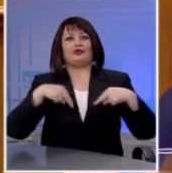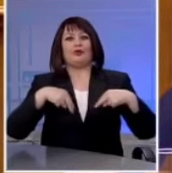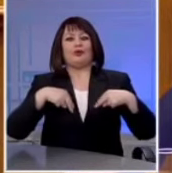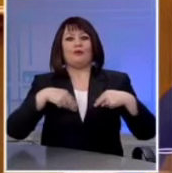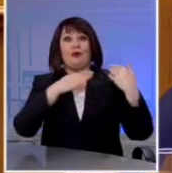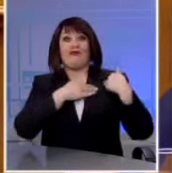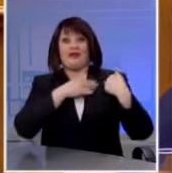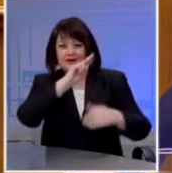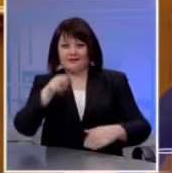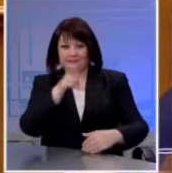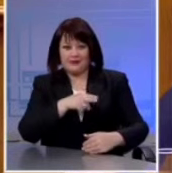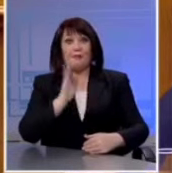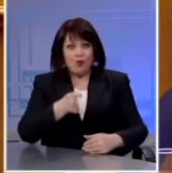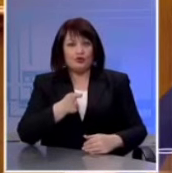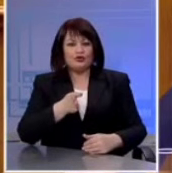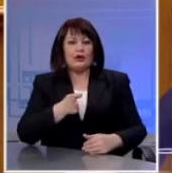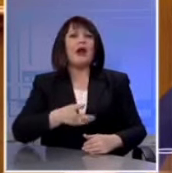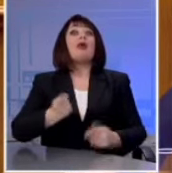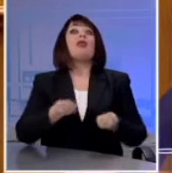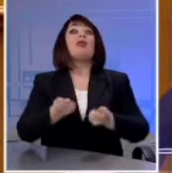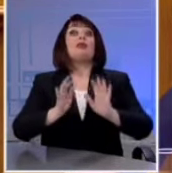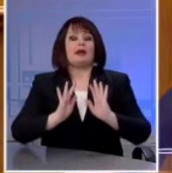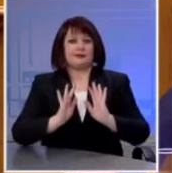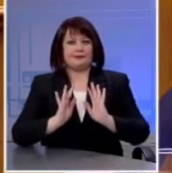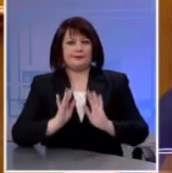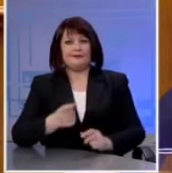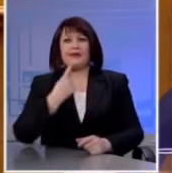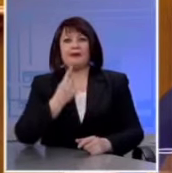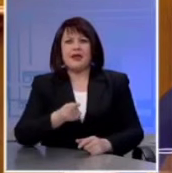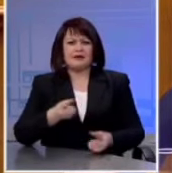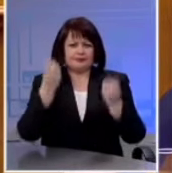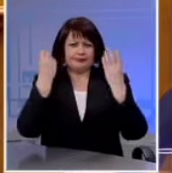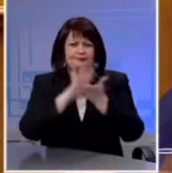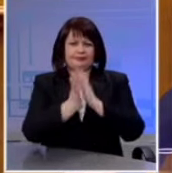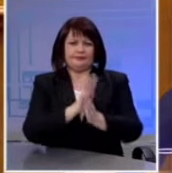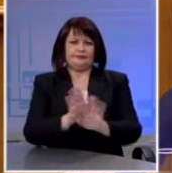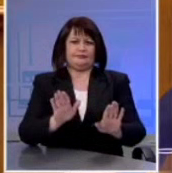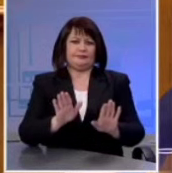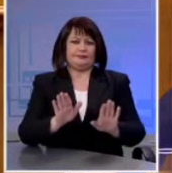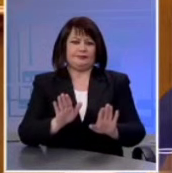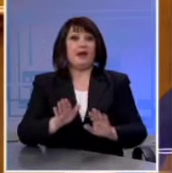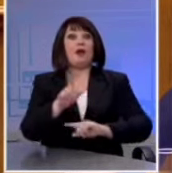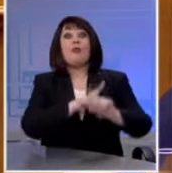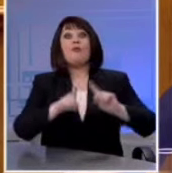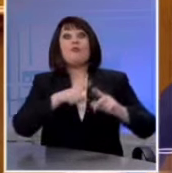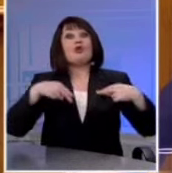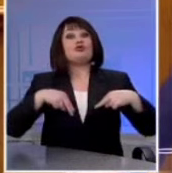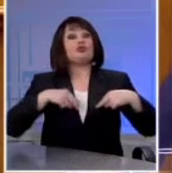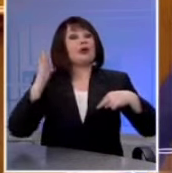πράγματι σας δικαιώνει, διότι λειτουργεί ως πλυντήριο για τις πιθανές ευθύνες πρώην Υπουργών.